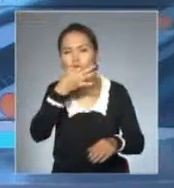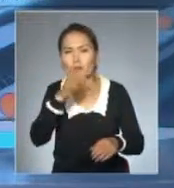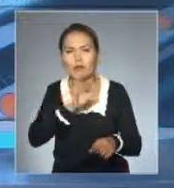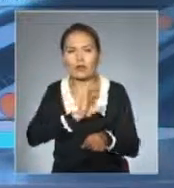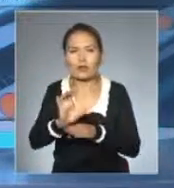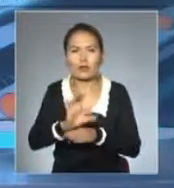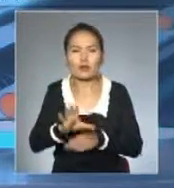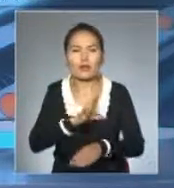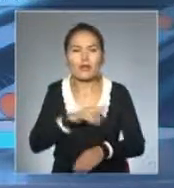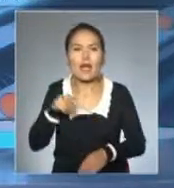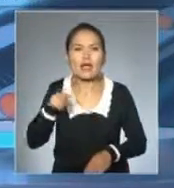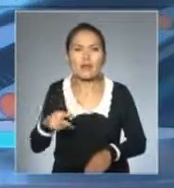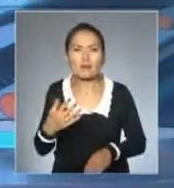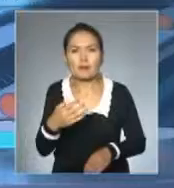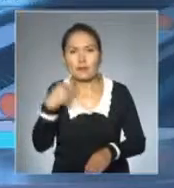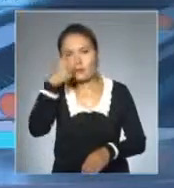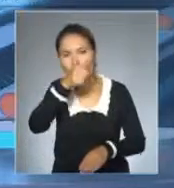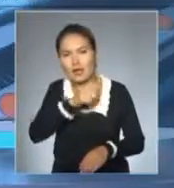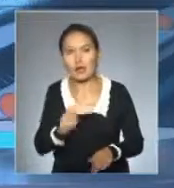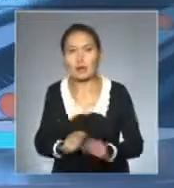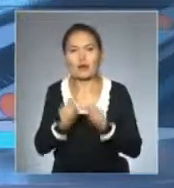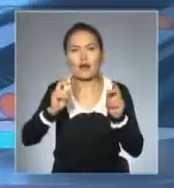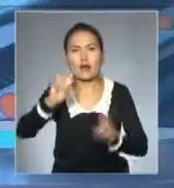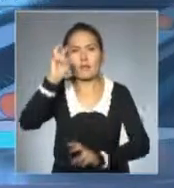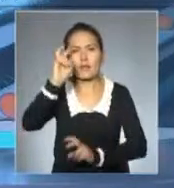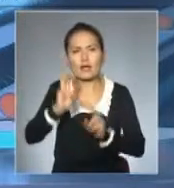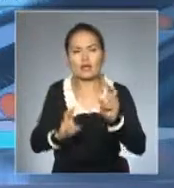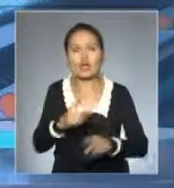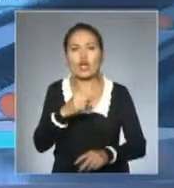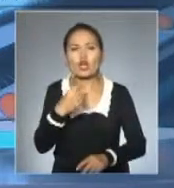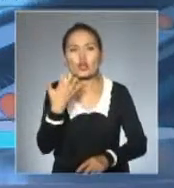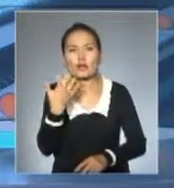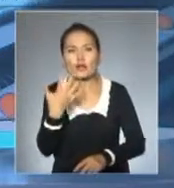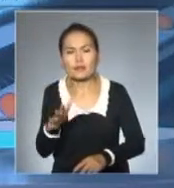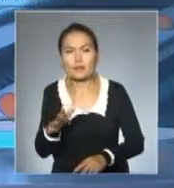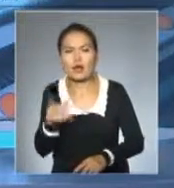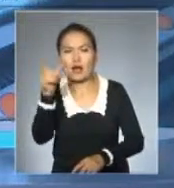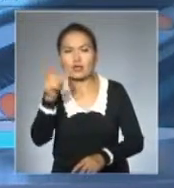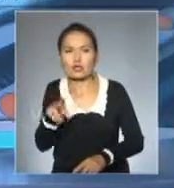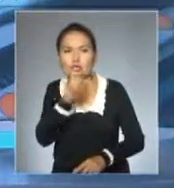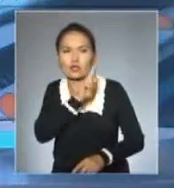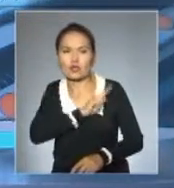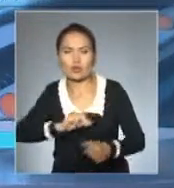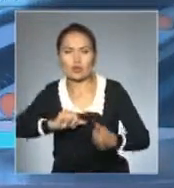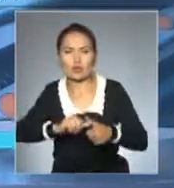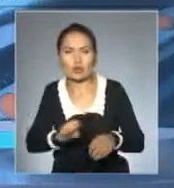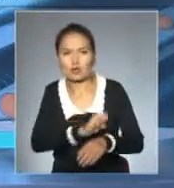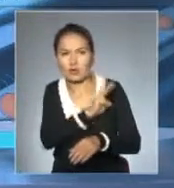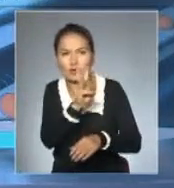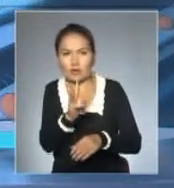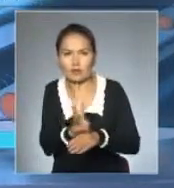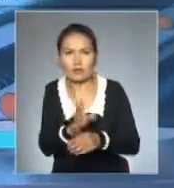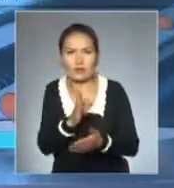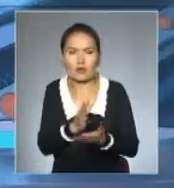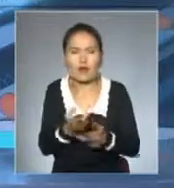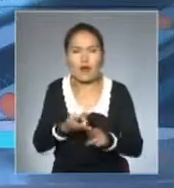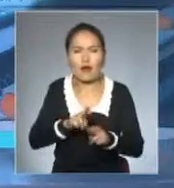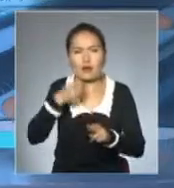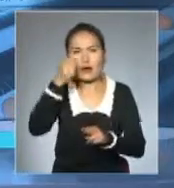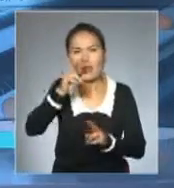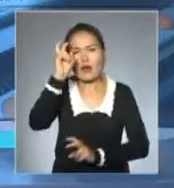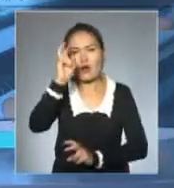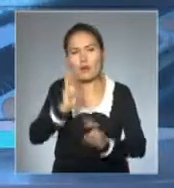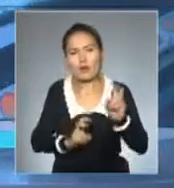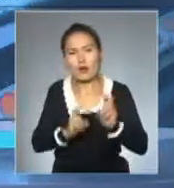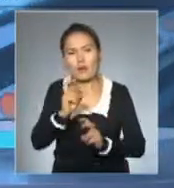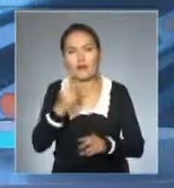жөнелтіледі. 2005 жылы қайта іске қосылған кәсіпорынның арқасында 150-ден астам азамат тұрақты табыс көзімен қамтамасыз етілді. Биыл